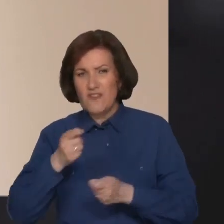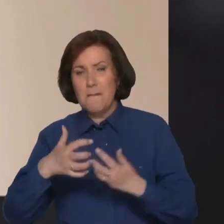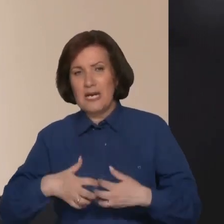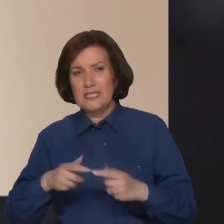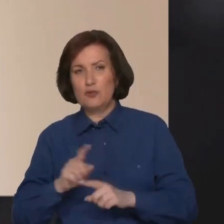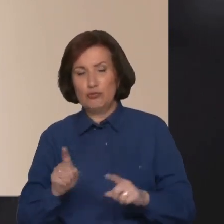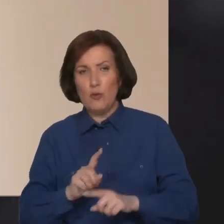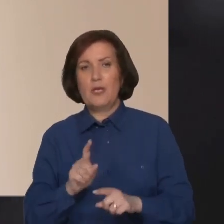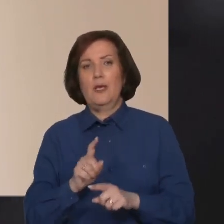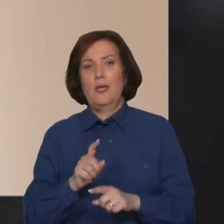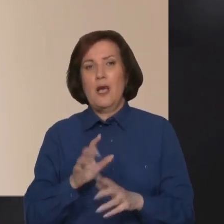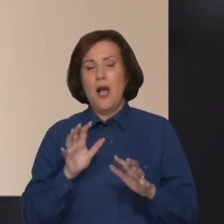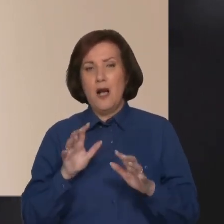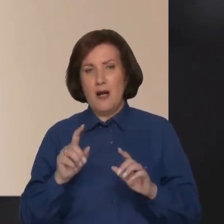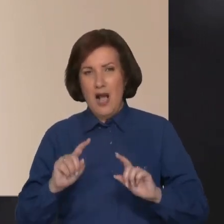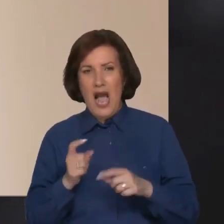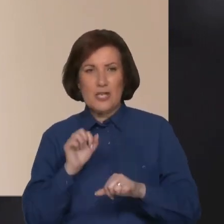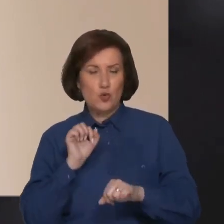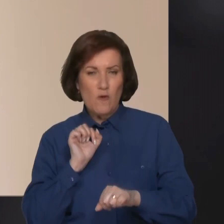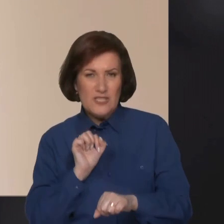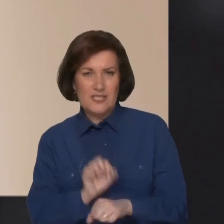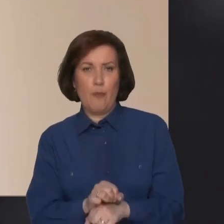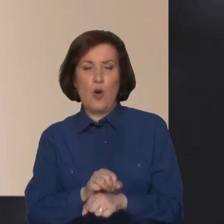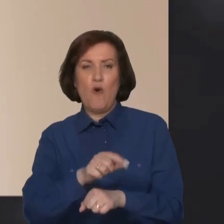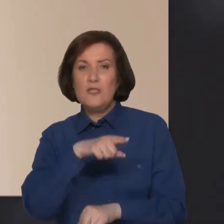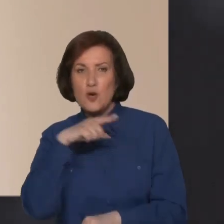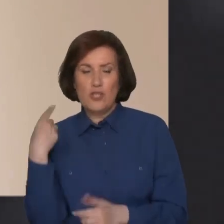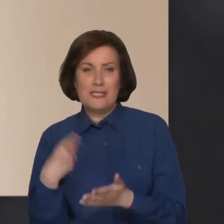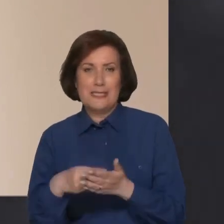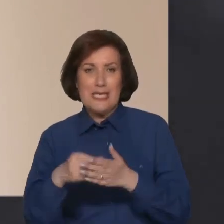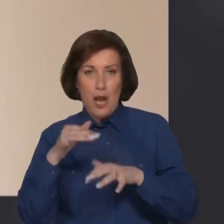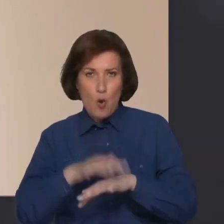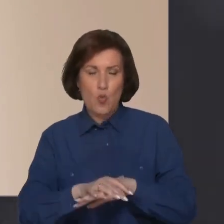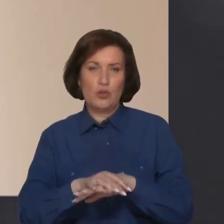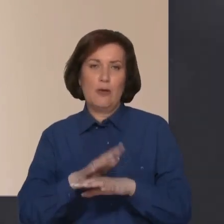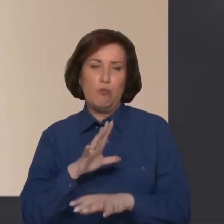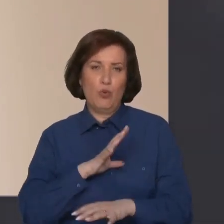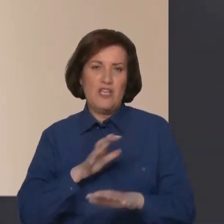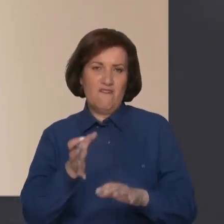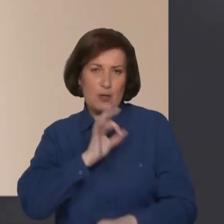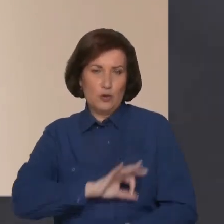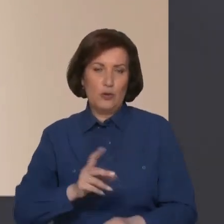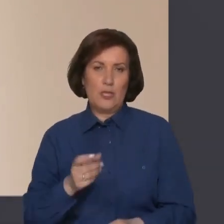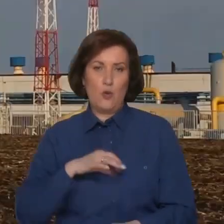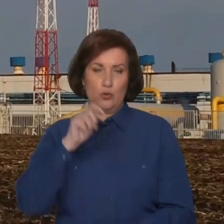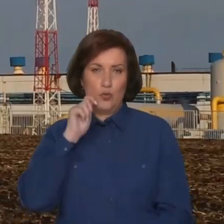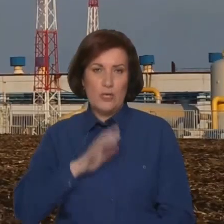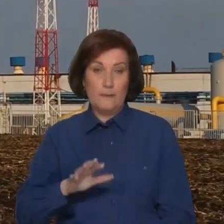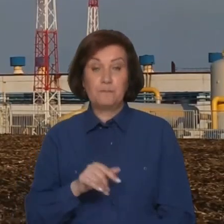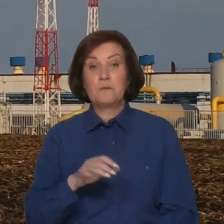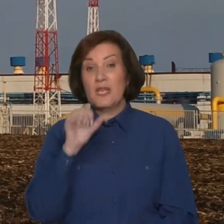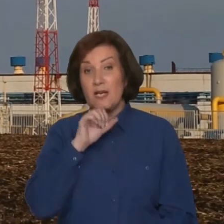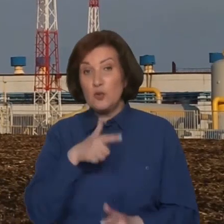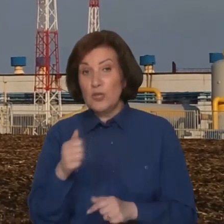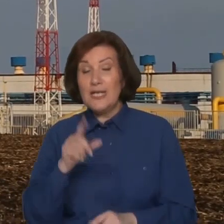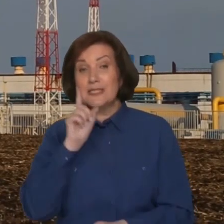механізми для того, щоб арештовані і заблоковані російські рахунки було використовано на користь України. Крадуть